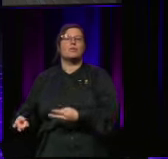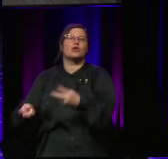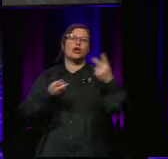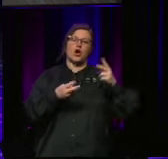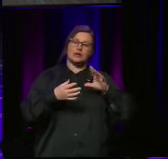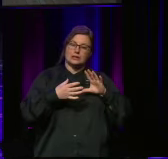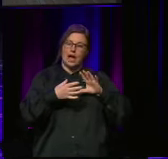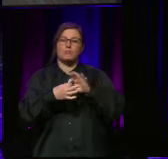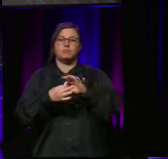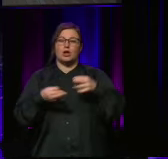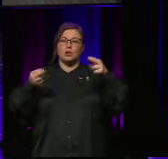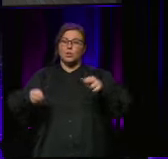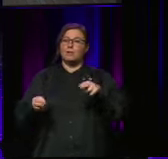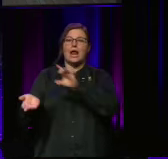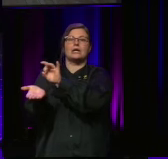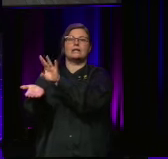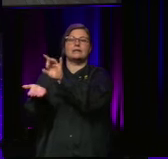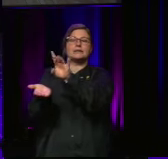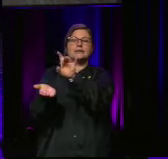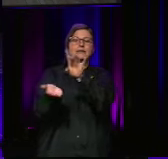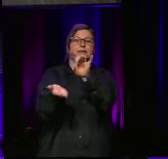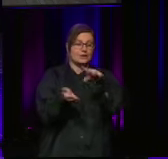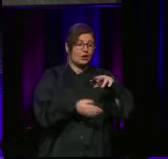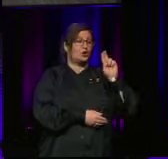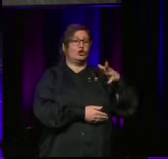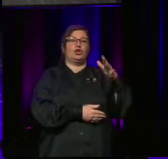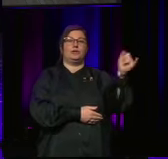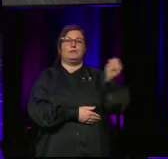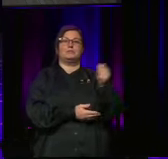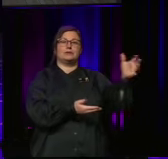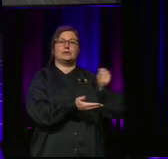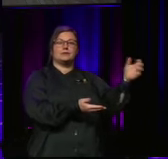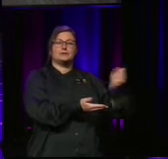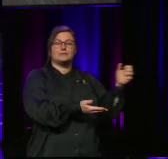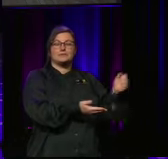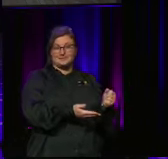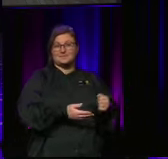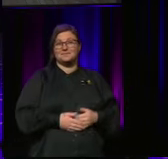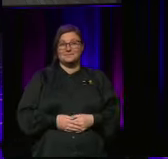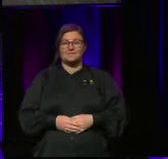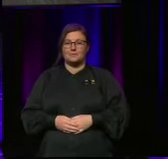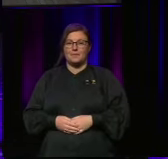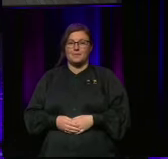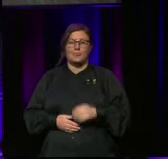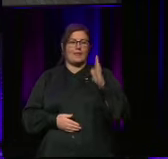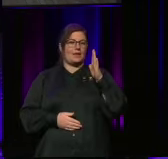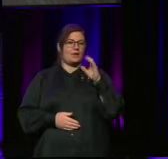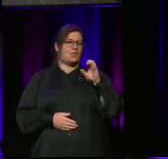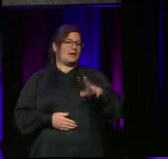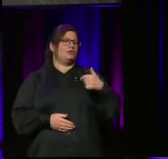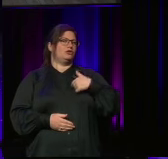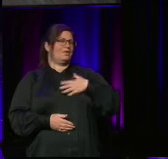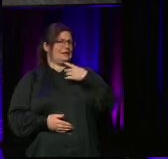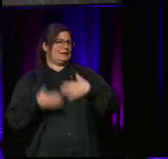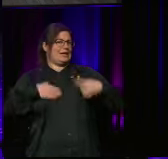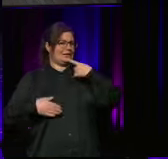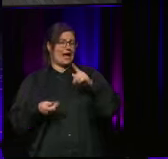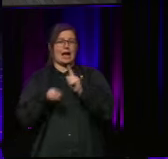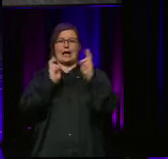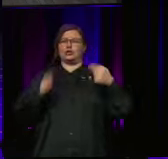domarna borta och så har man en helt ny besättning. Så kravet... Ja, där vill jag gärna säga att det här kan framstå som